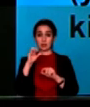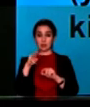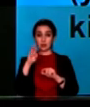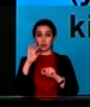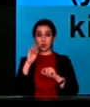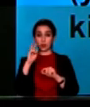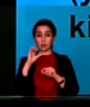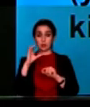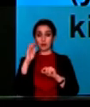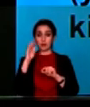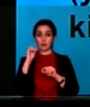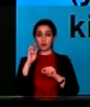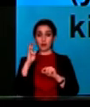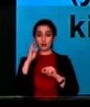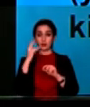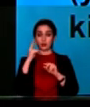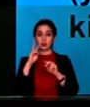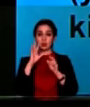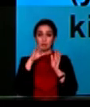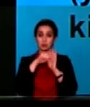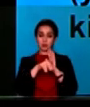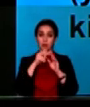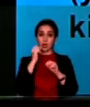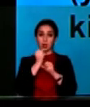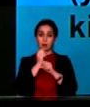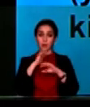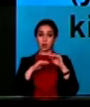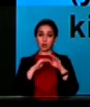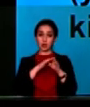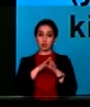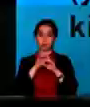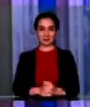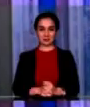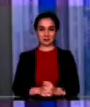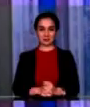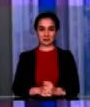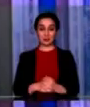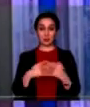obyektiga fanlarni kiritish yo'li bilan bu ishni amalga oshirsangiz bo'ladi.